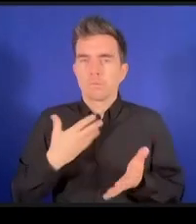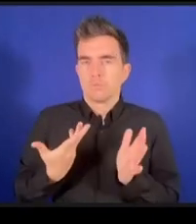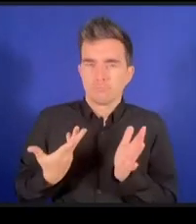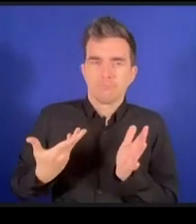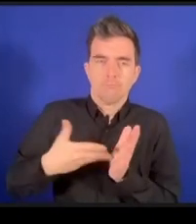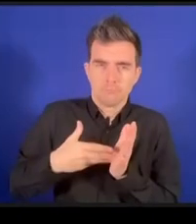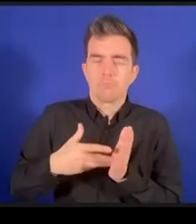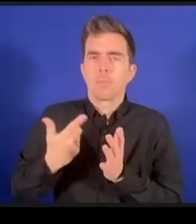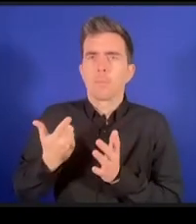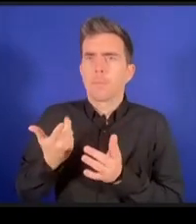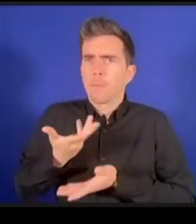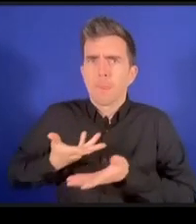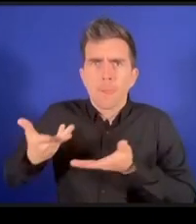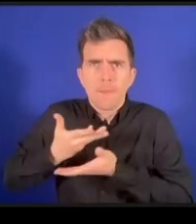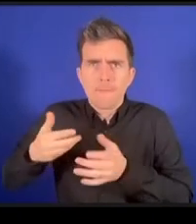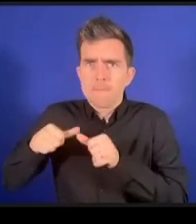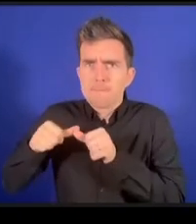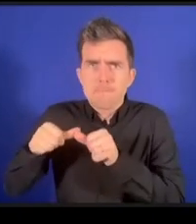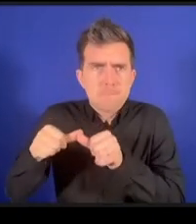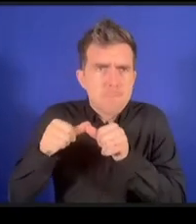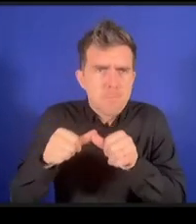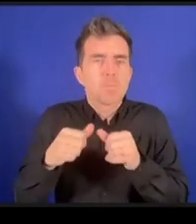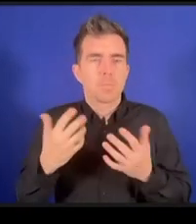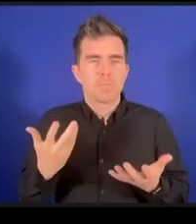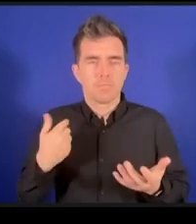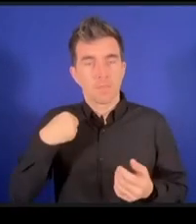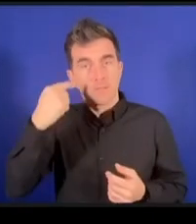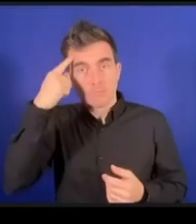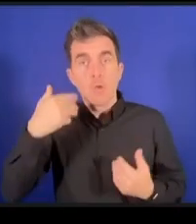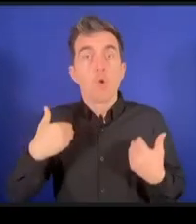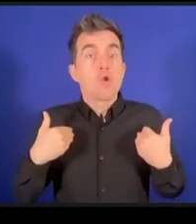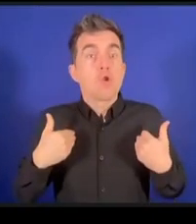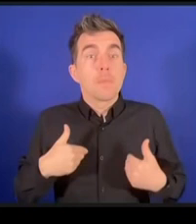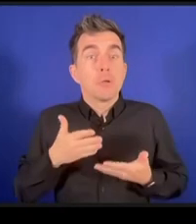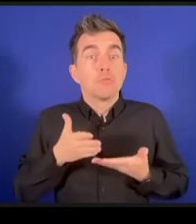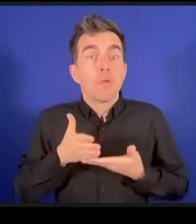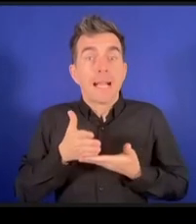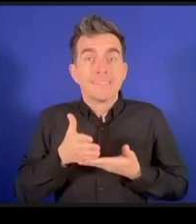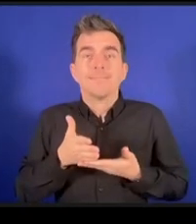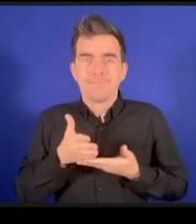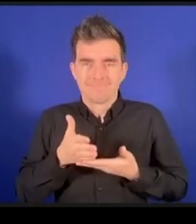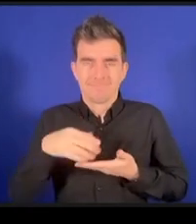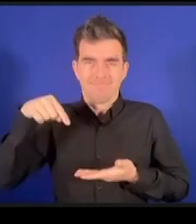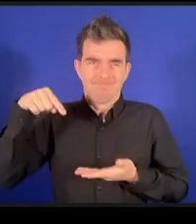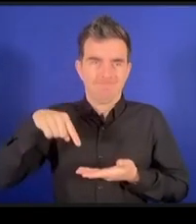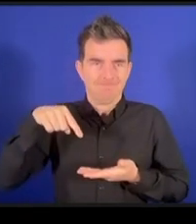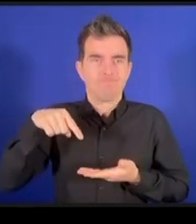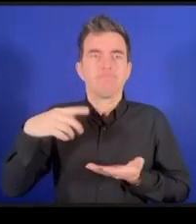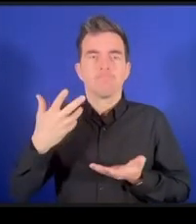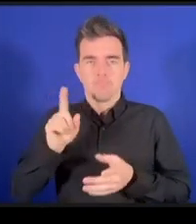говорить и об обязанностях человека они идут Рука об руку если говорить об